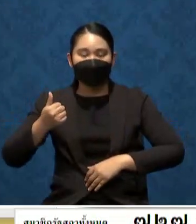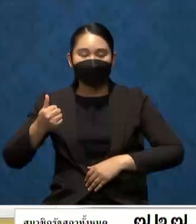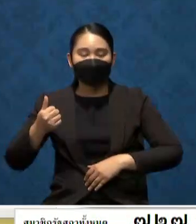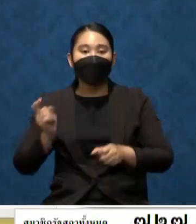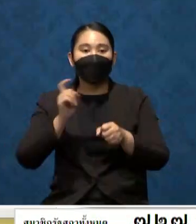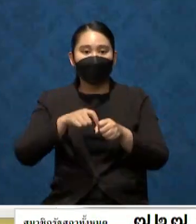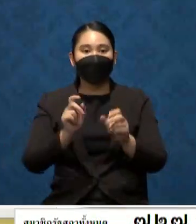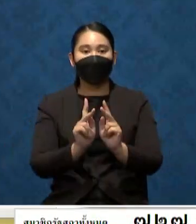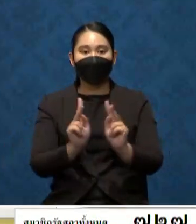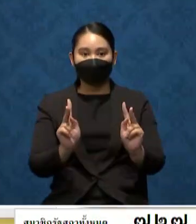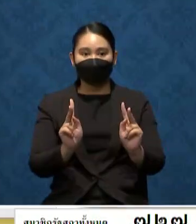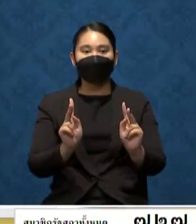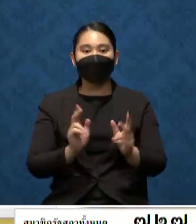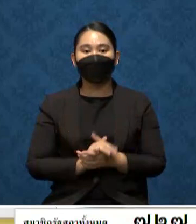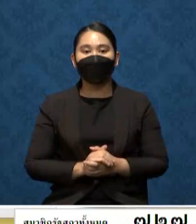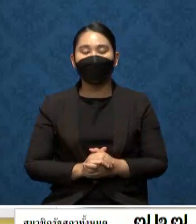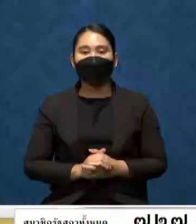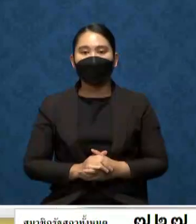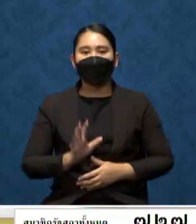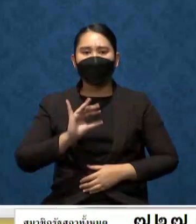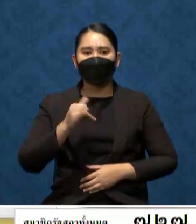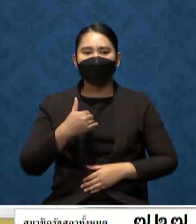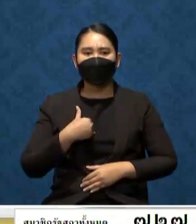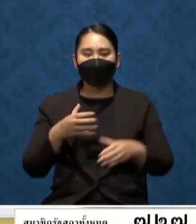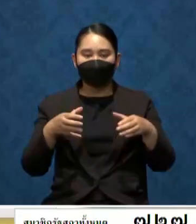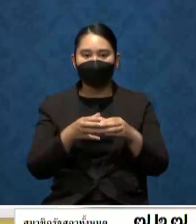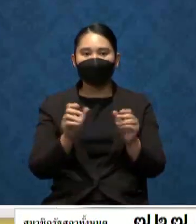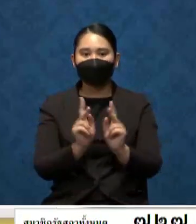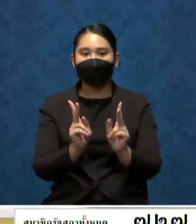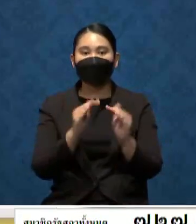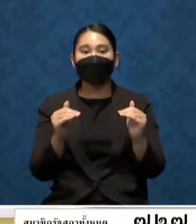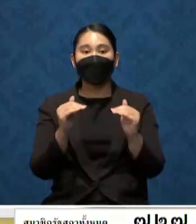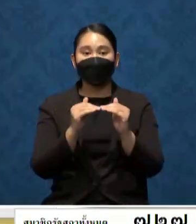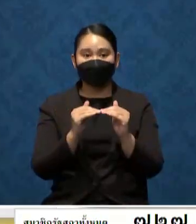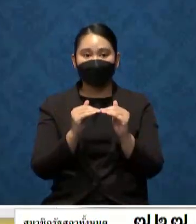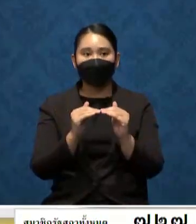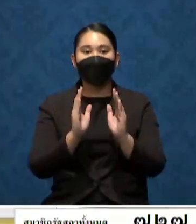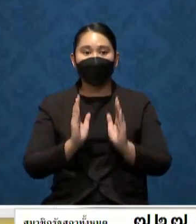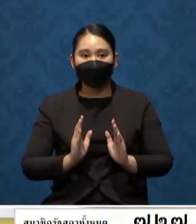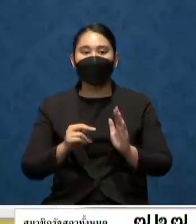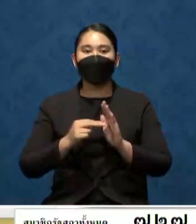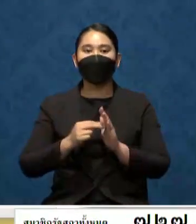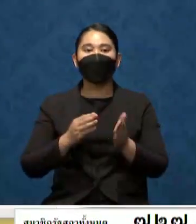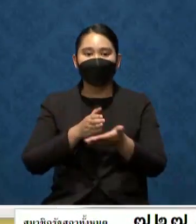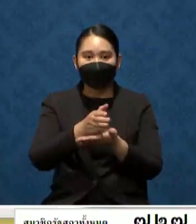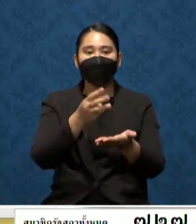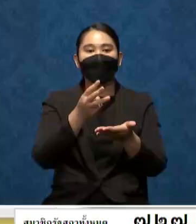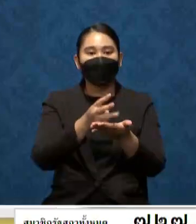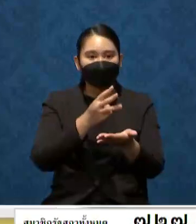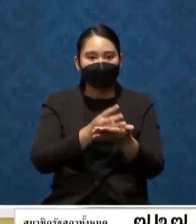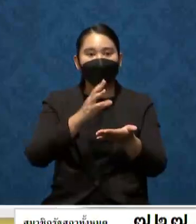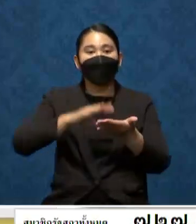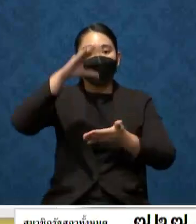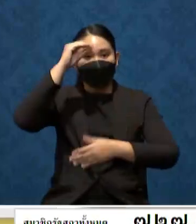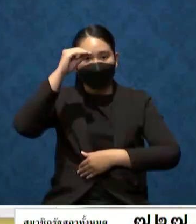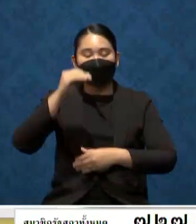างเช่นกรณีของคณะกรรมการสิทธิมนุษยชนซึ่งจะมีทั้งภาควิชาการภาคสื่อมวลชนภาคประชา